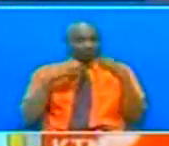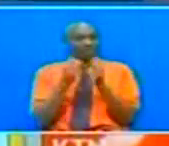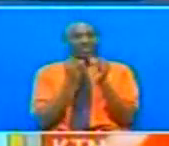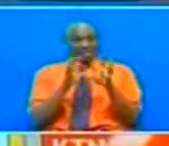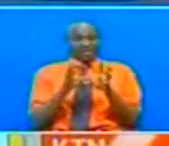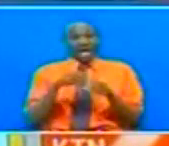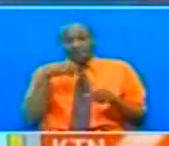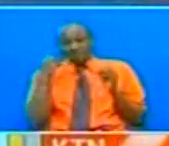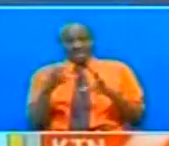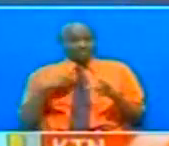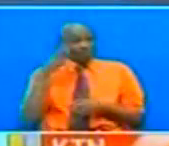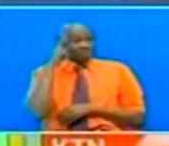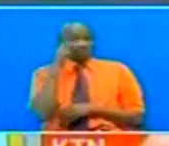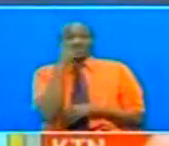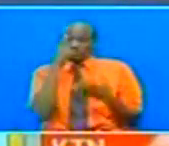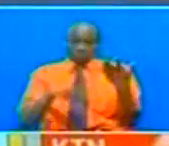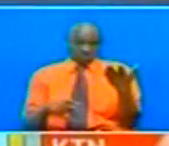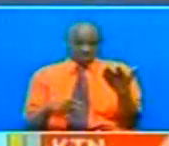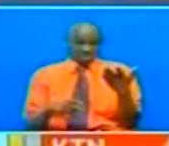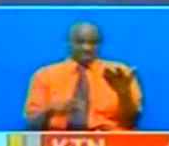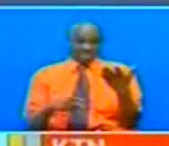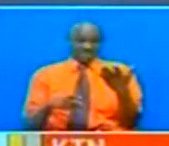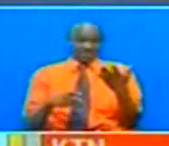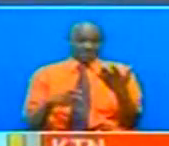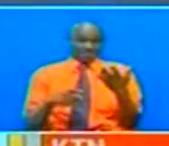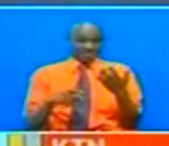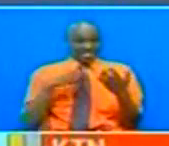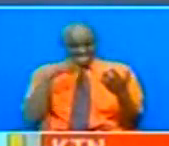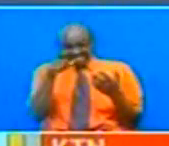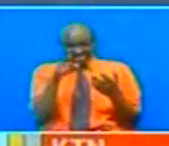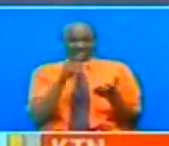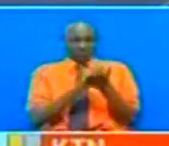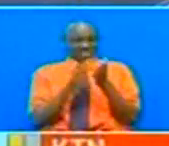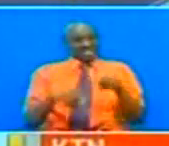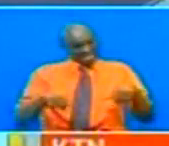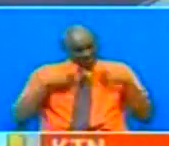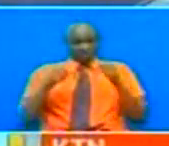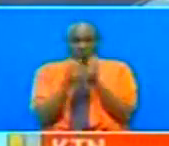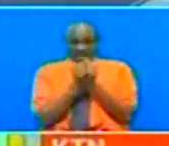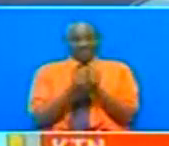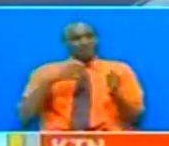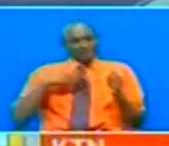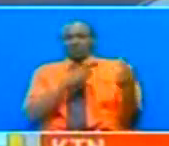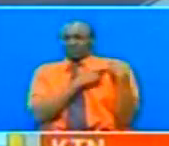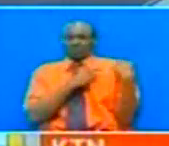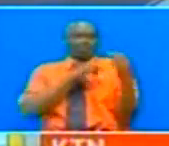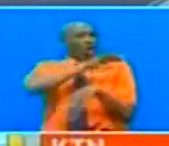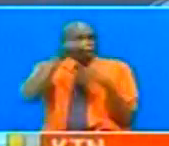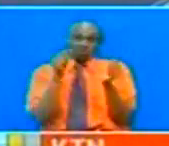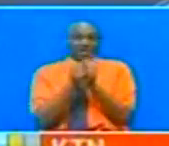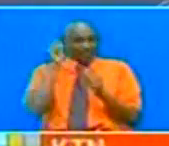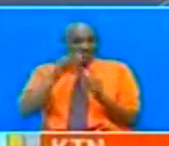wanatoa sababu kuwa juhudi za uwiano humu nchini sio za serikali pekee, bali ni sisi sote